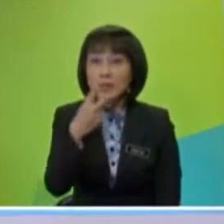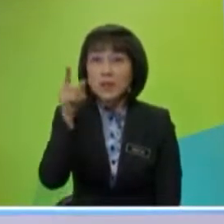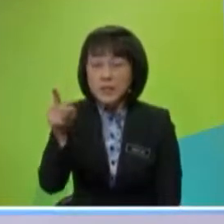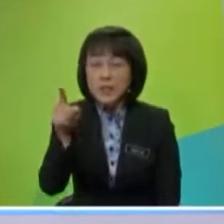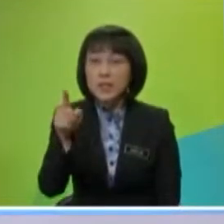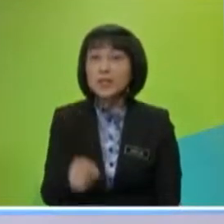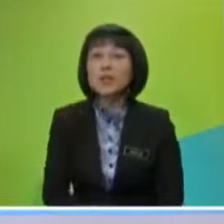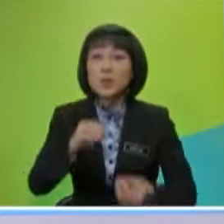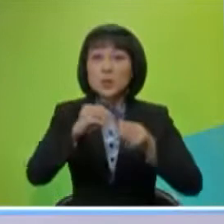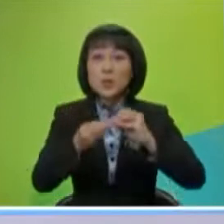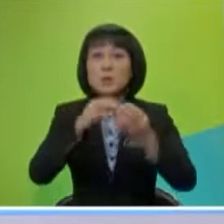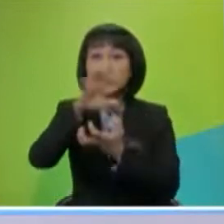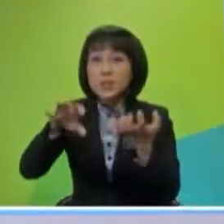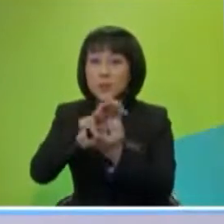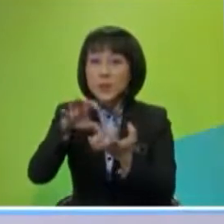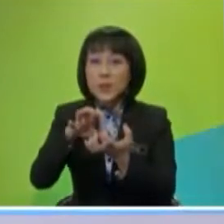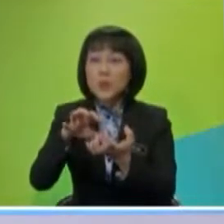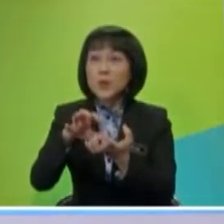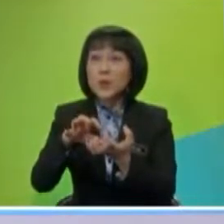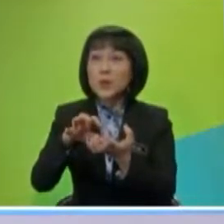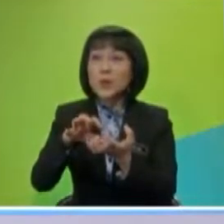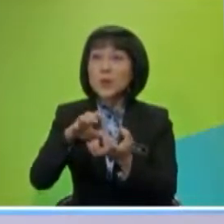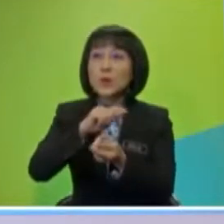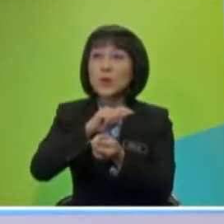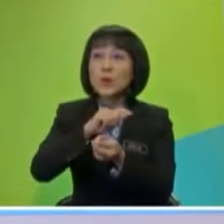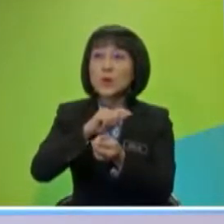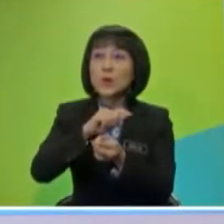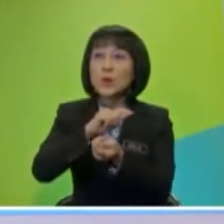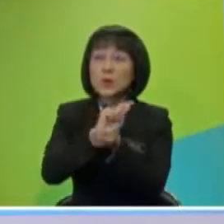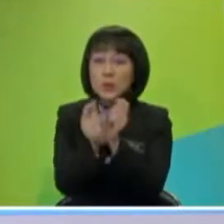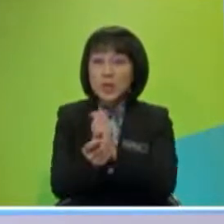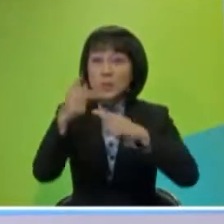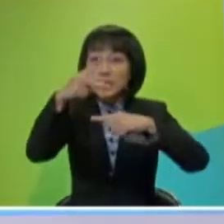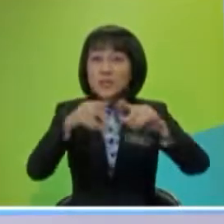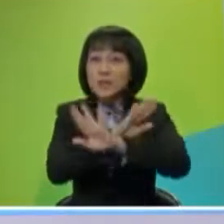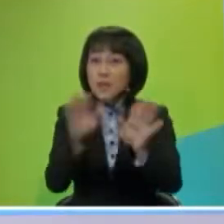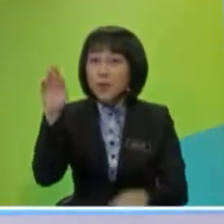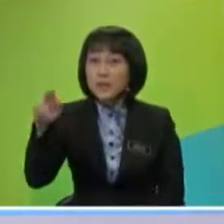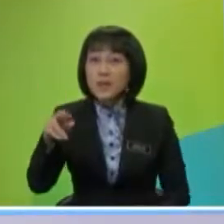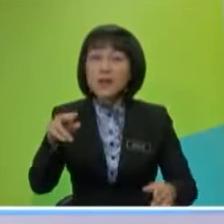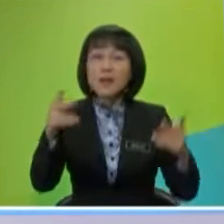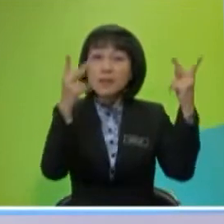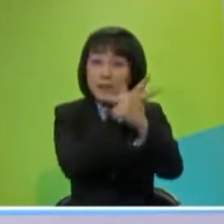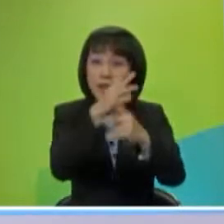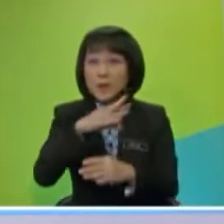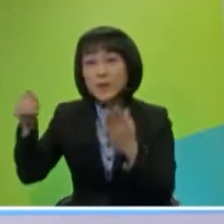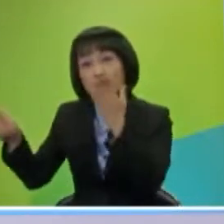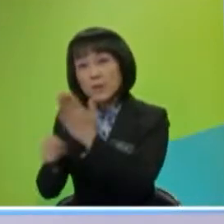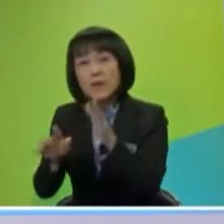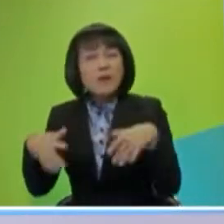operasi nombor bercampur ni, kita kena tukarkan kepada nombor, pecahan tak wajar, darab tambah. Maksudnya macam mana, Aira, darab tambah